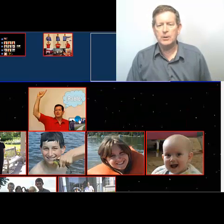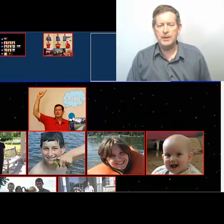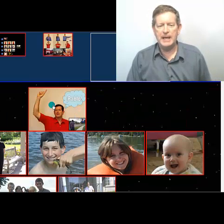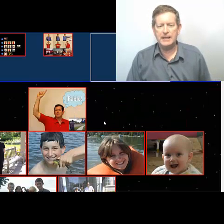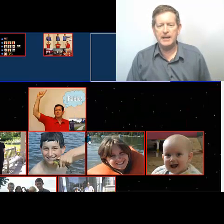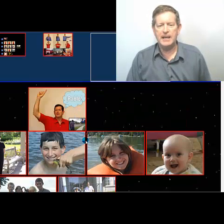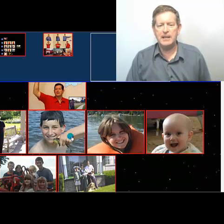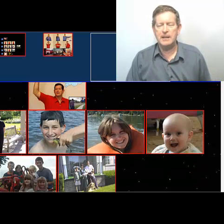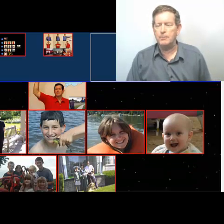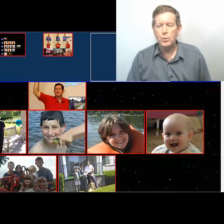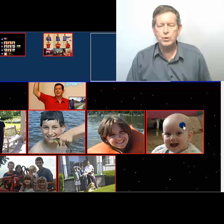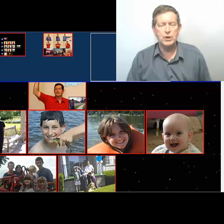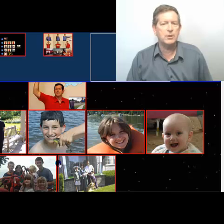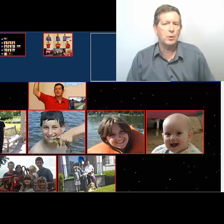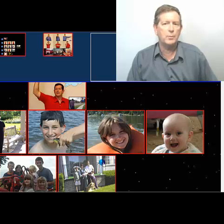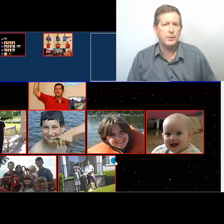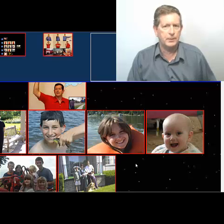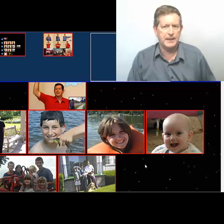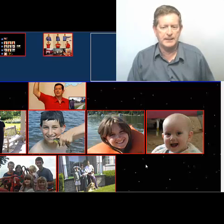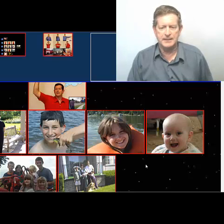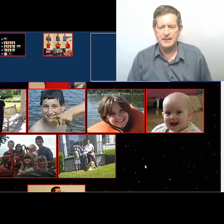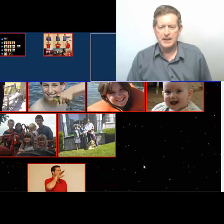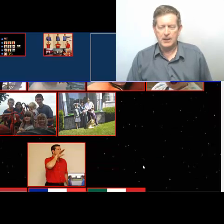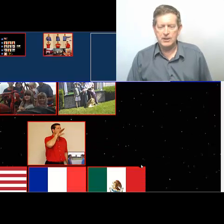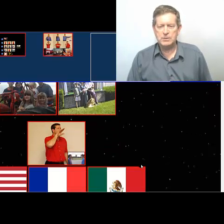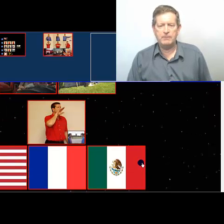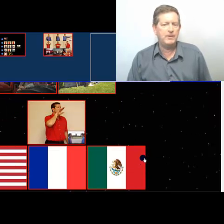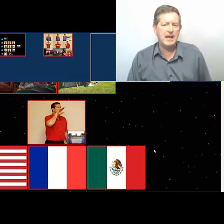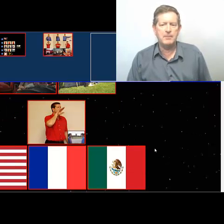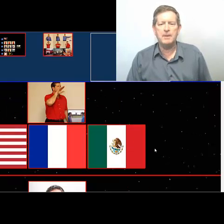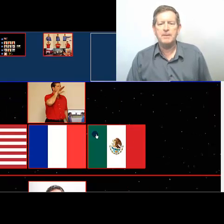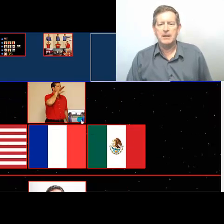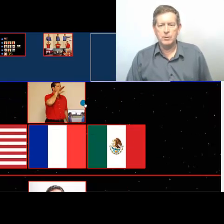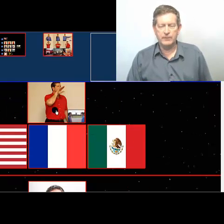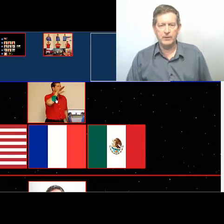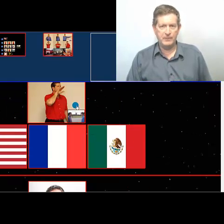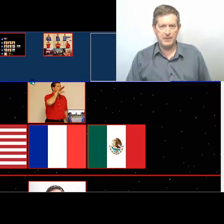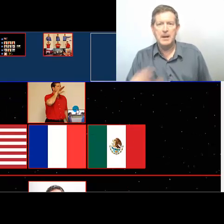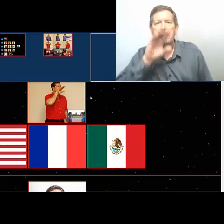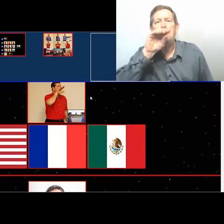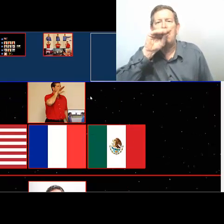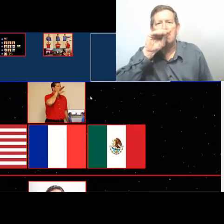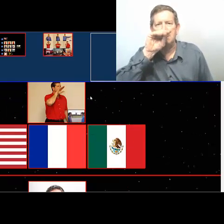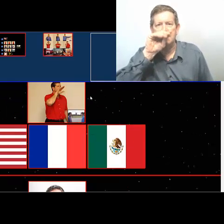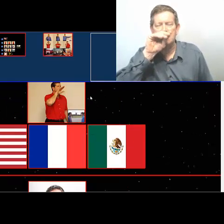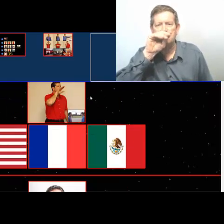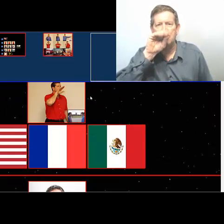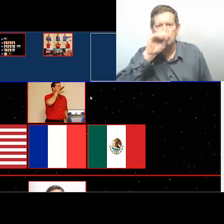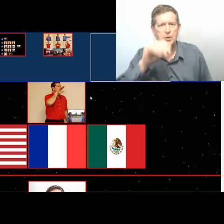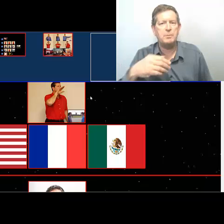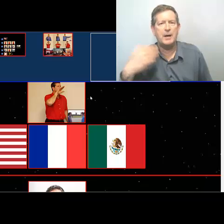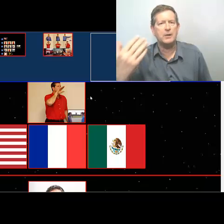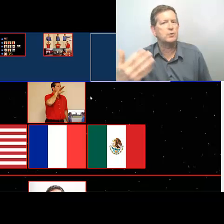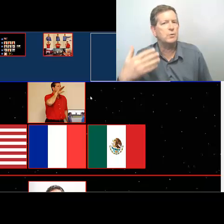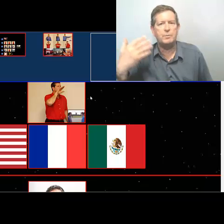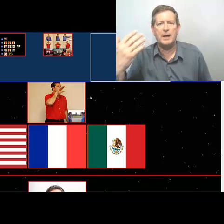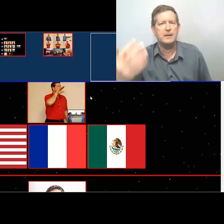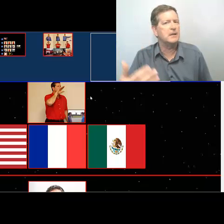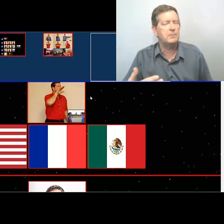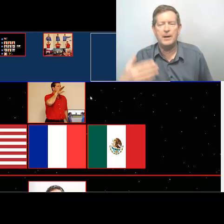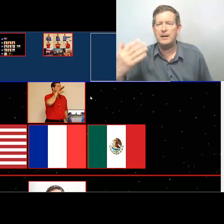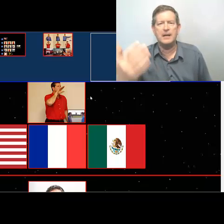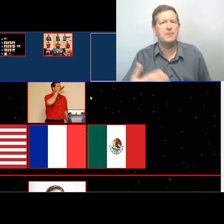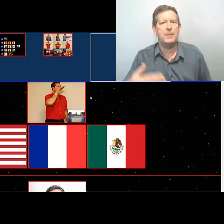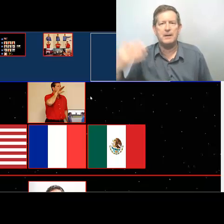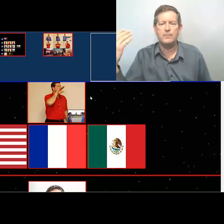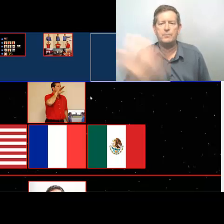connaître, et beaucoup de gens que l'on peut connaître. Hein. Ensuite, finalement, nous avons le verbe parler, n'est-ce pas? Je parle, tu